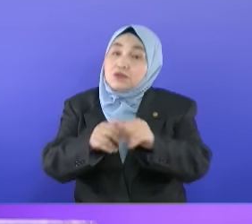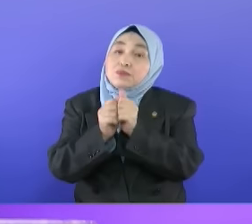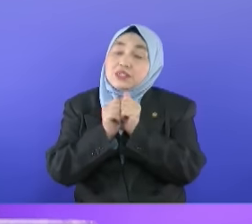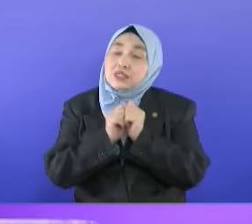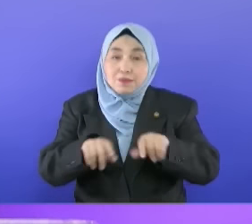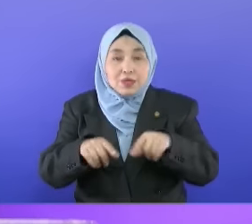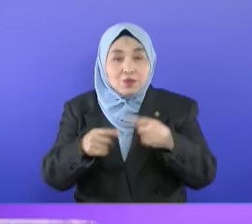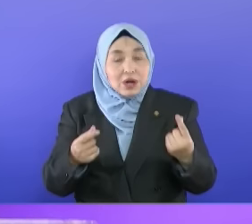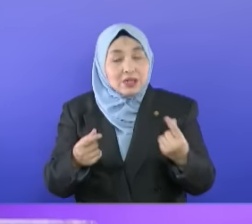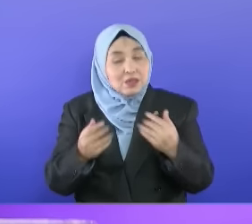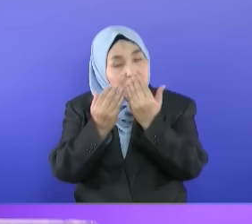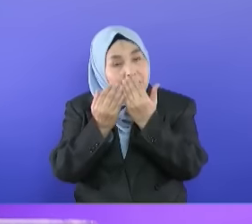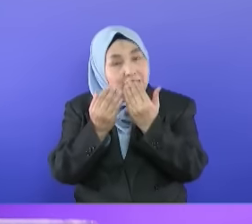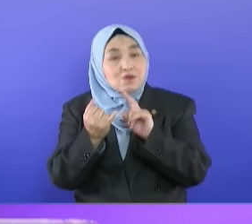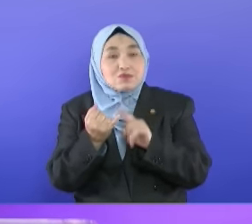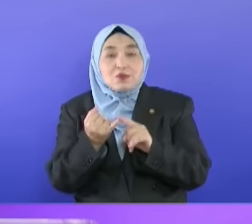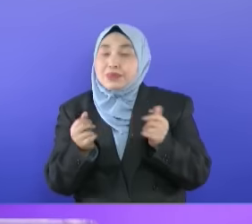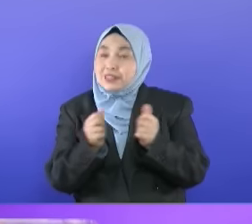Alquran